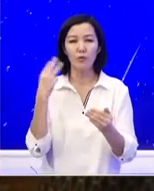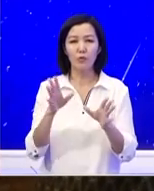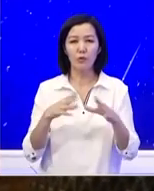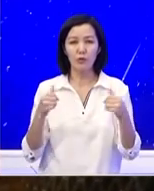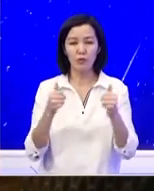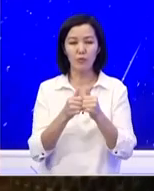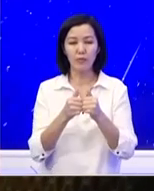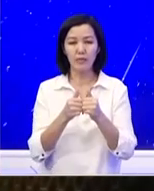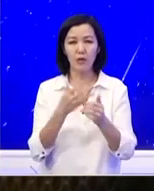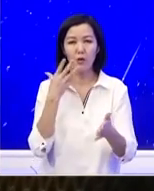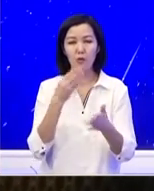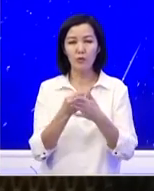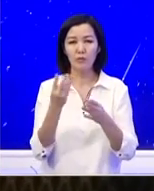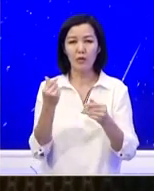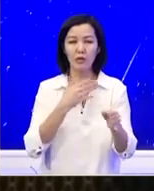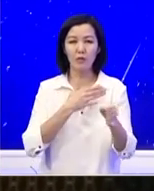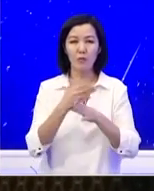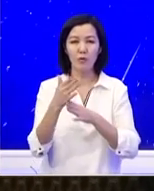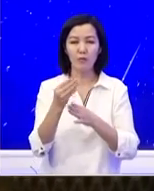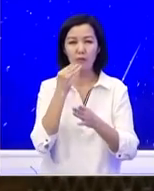отбасына өзімнің атымнан